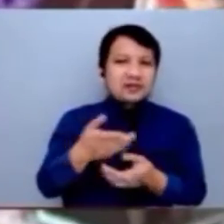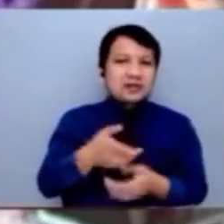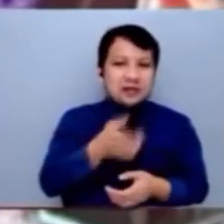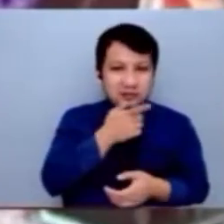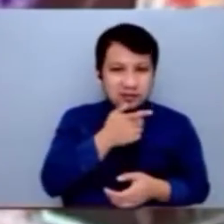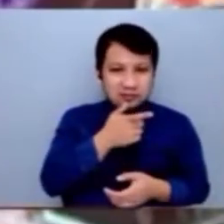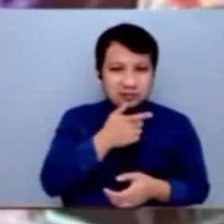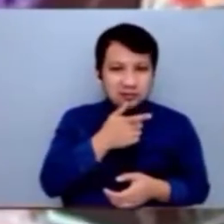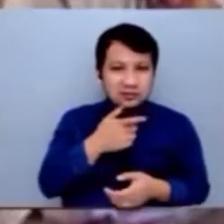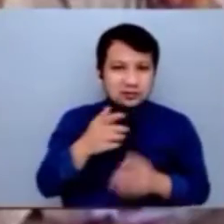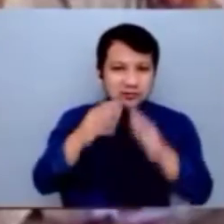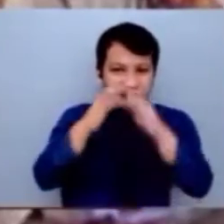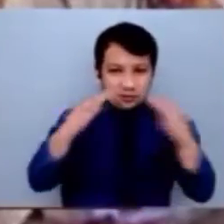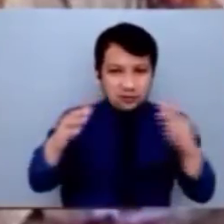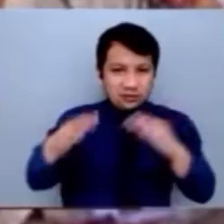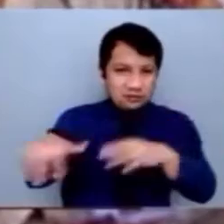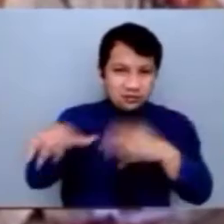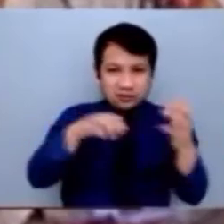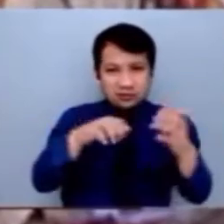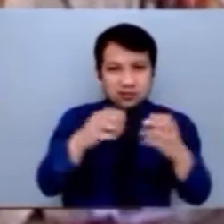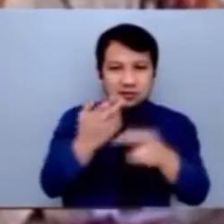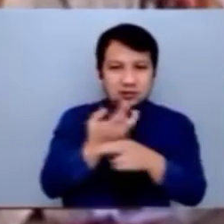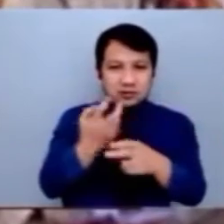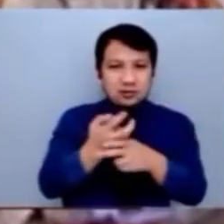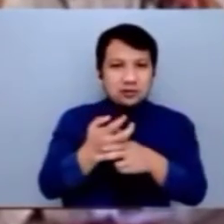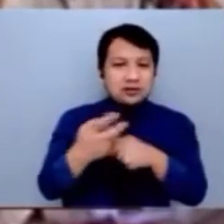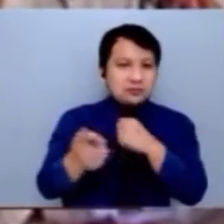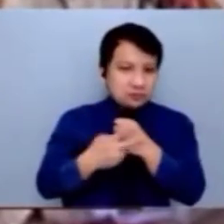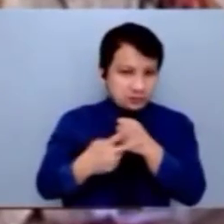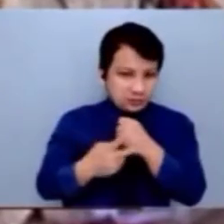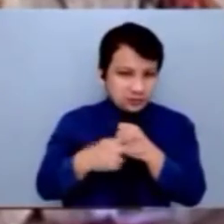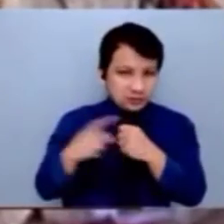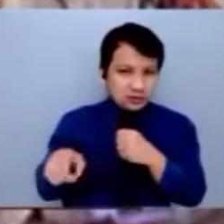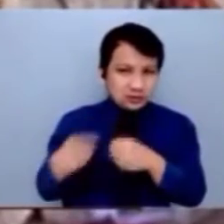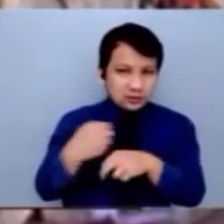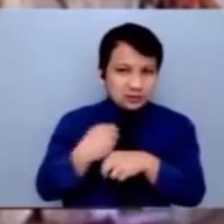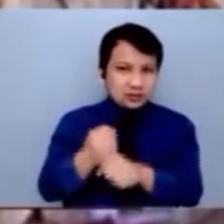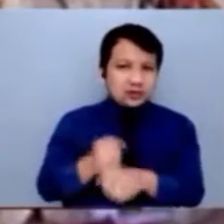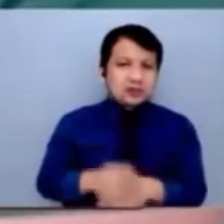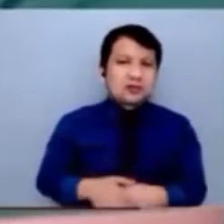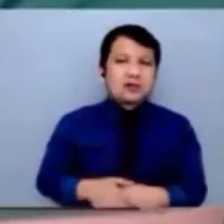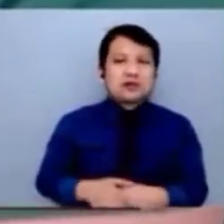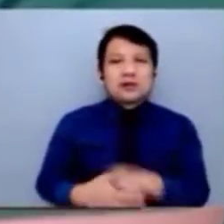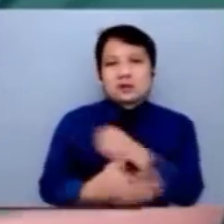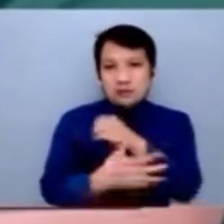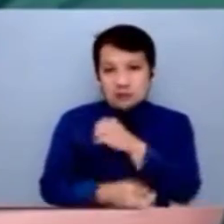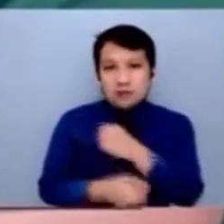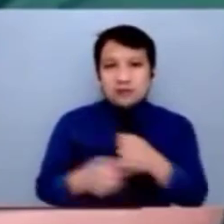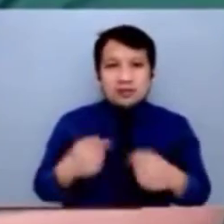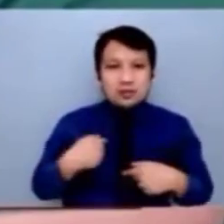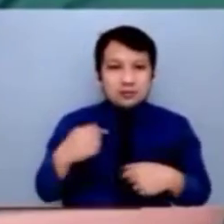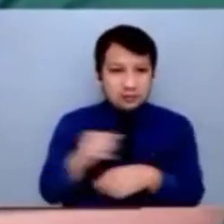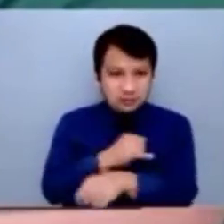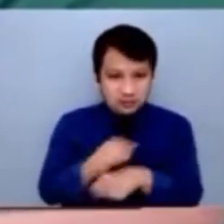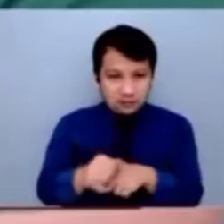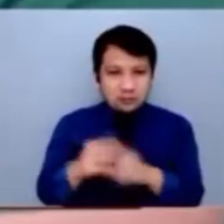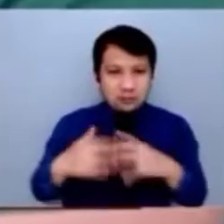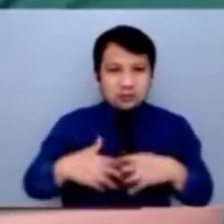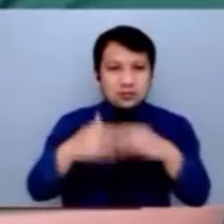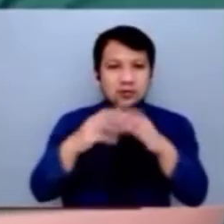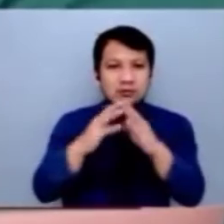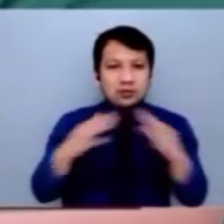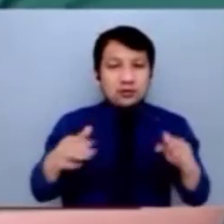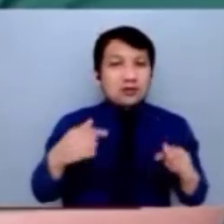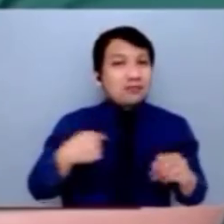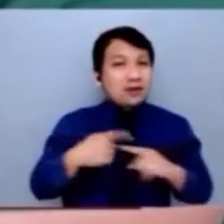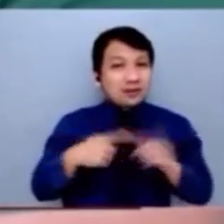tinangay na bahay na kahit barong-barong ay ipinundar daw nila. Mahirap kami, pero nagsikap kami. Pero ngayon, yung pinaghirapan